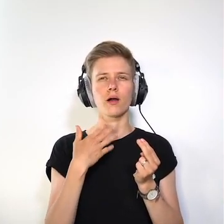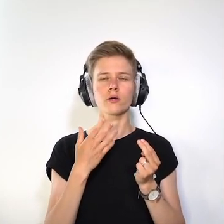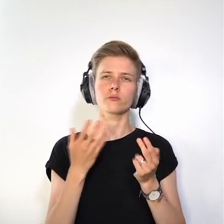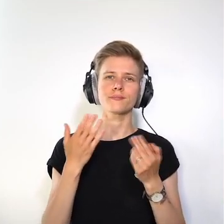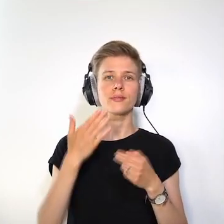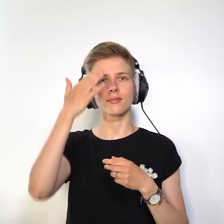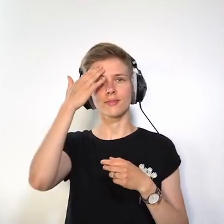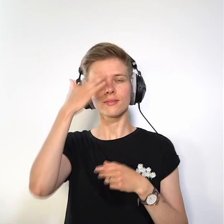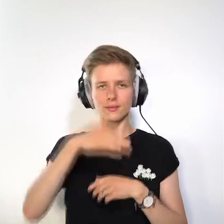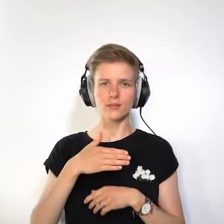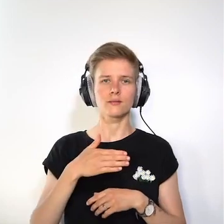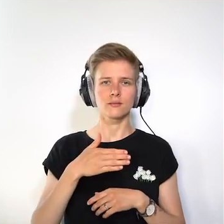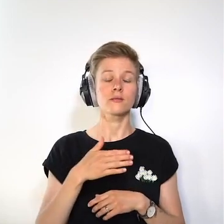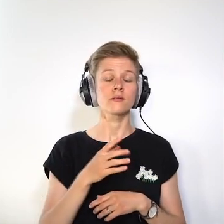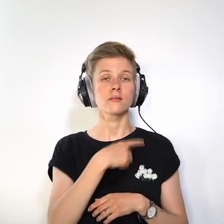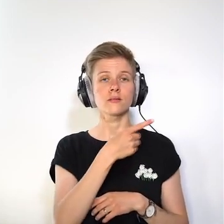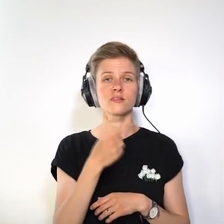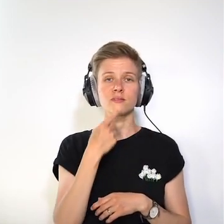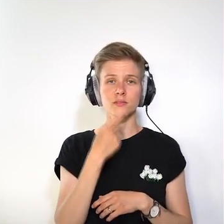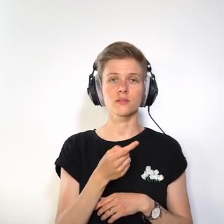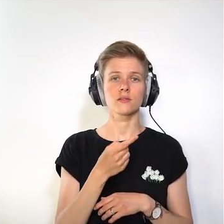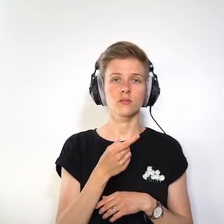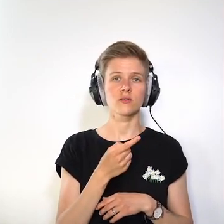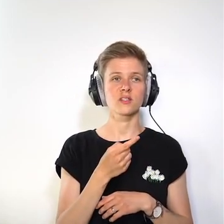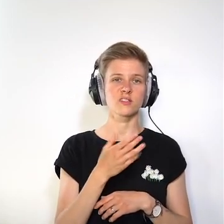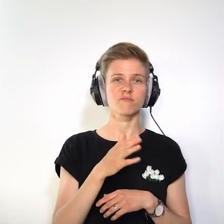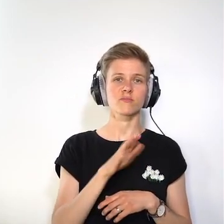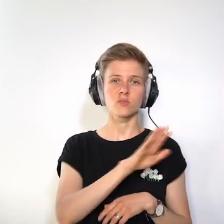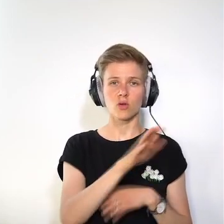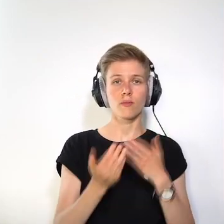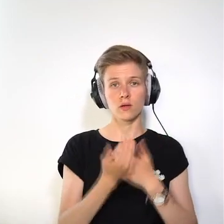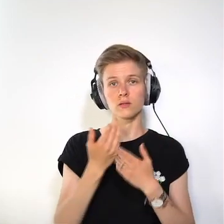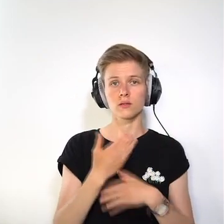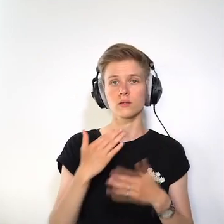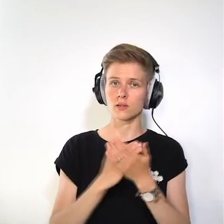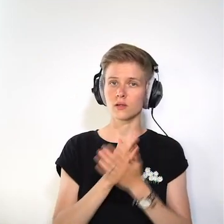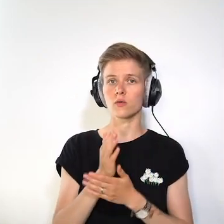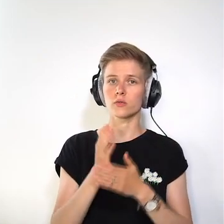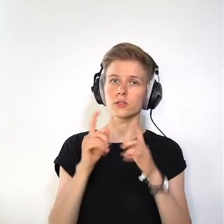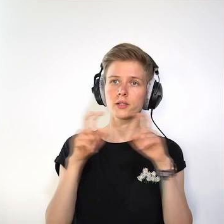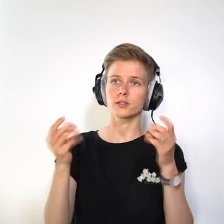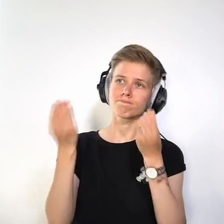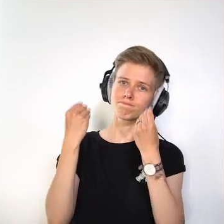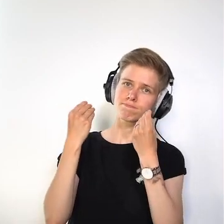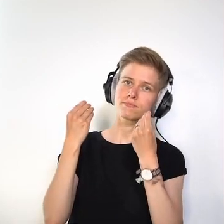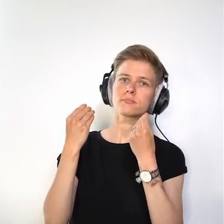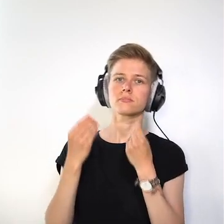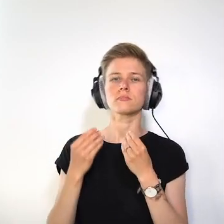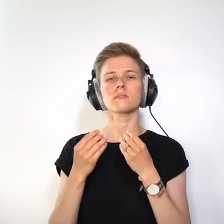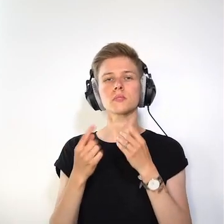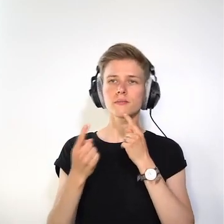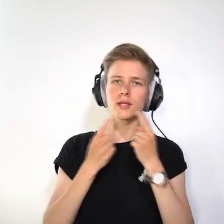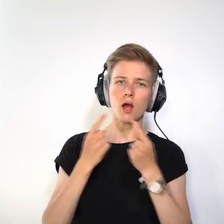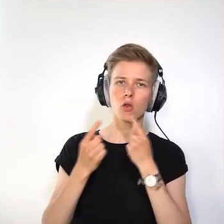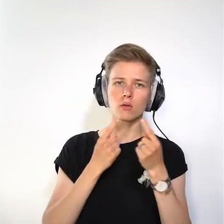niin he kaikki kertoivat, että he olivat oppineet tästä asiasta omien asiakkaittensa kautta. Eli heillä oli tämmöinen dialoginen lähestymistapa